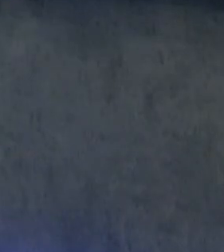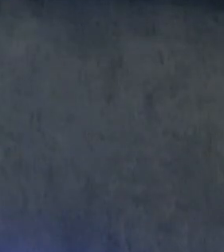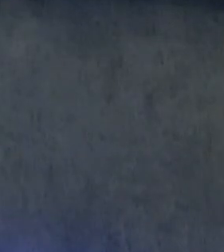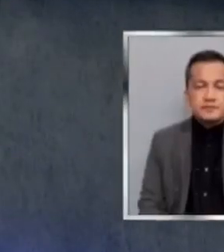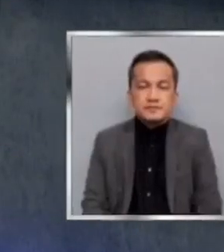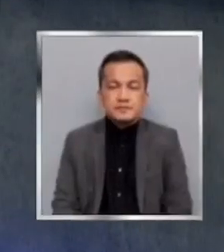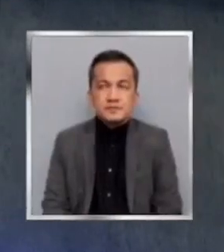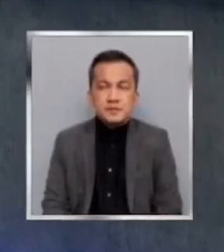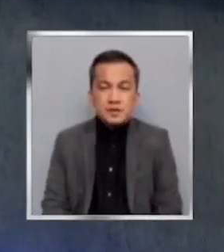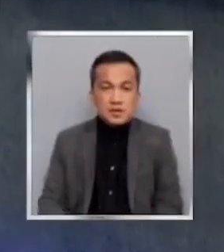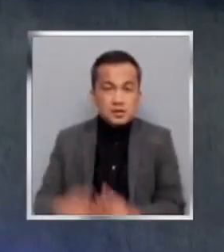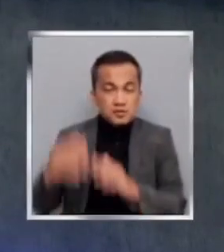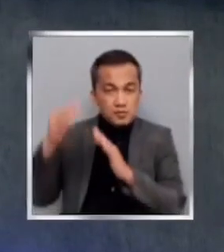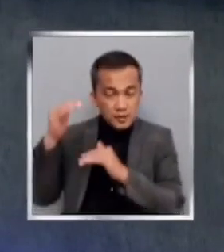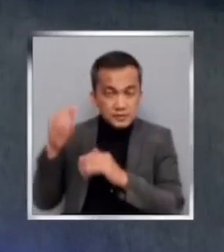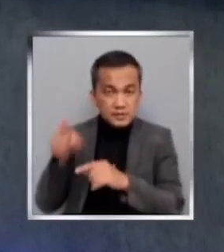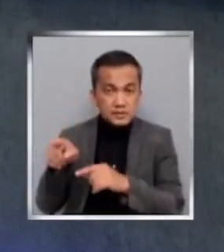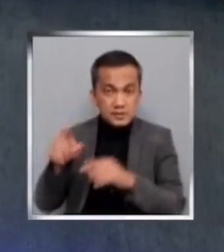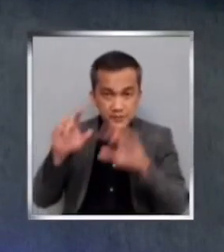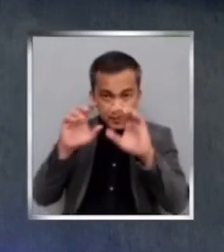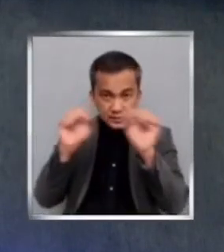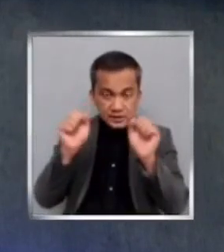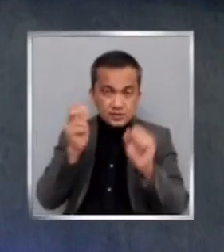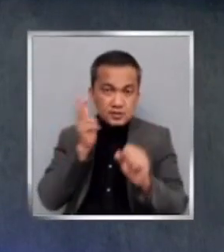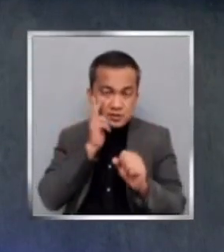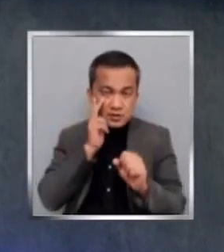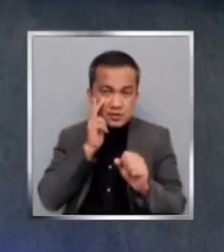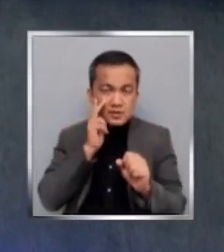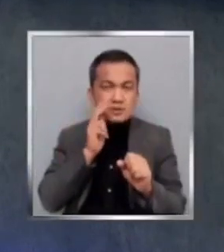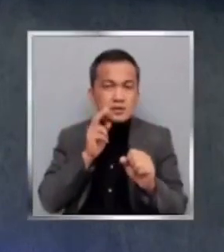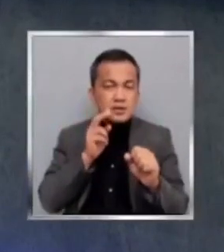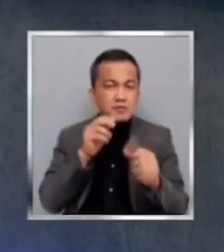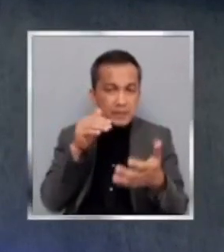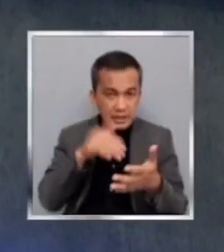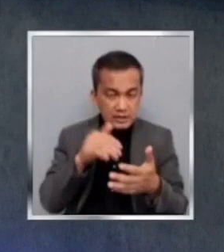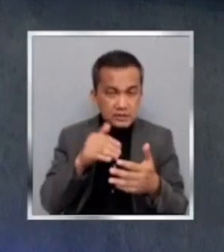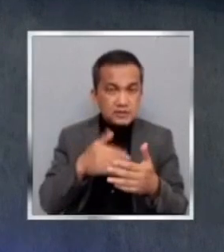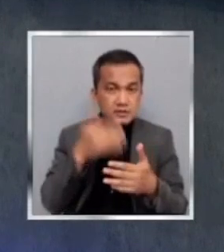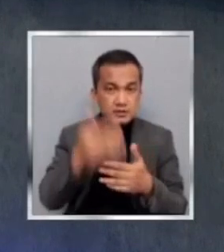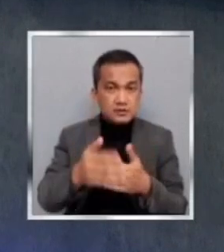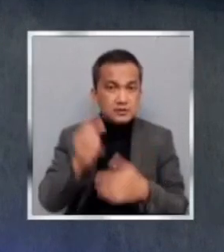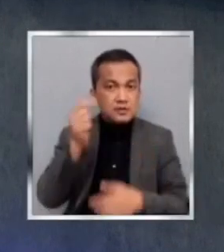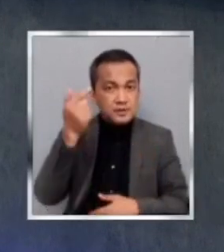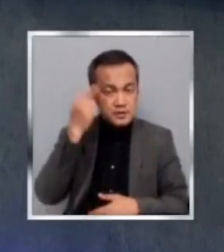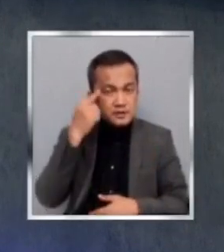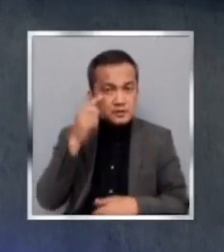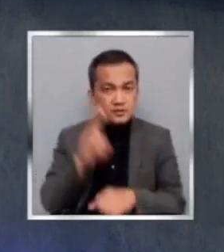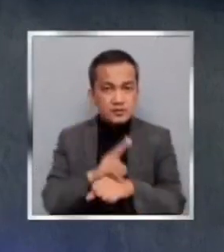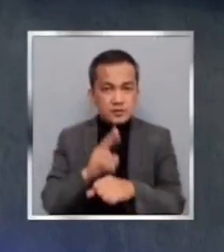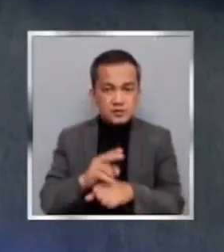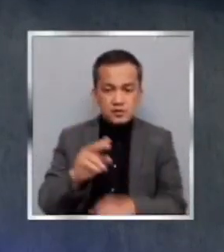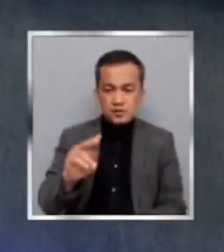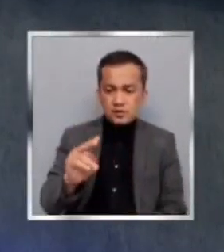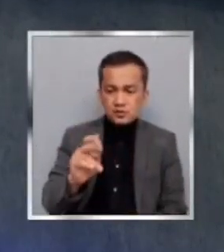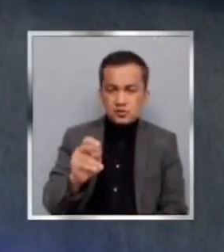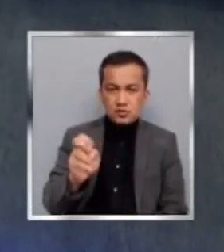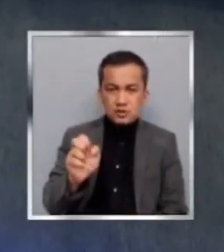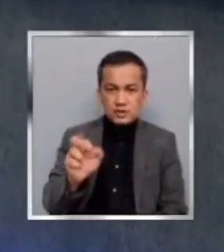Umaasa po si Pangulong Rodrigo Duterte na pag-aaralan ng susunod na administrasyon ang paggamit ng nuclear power sa